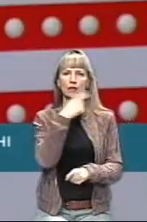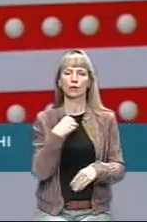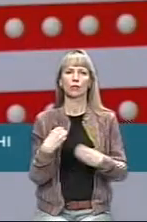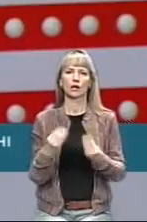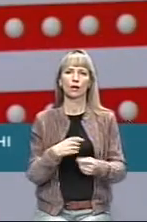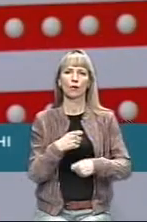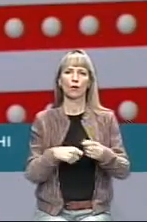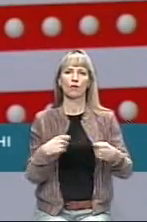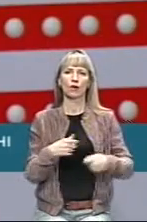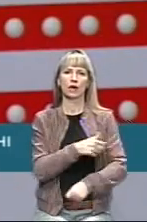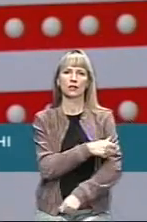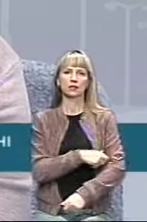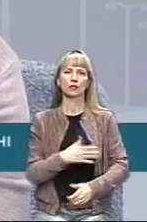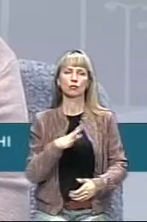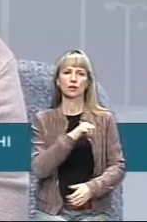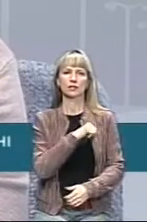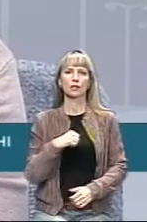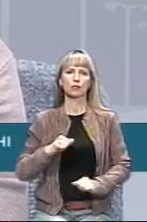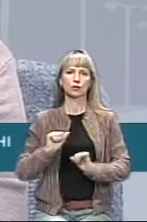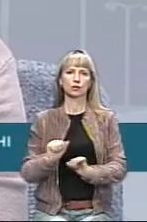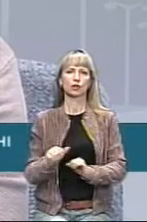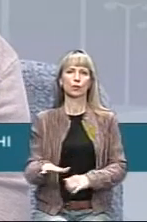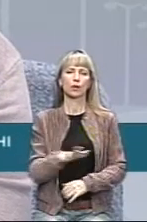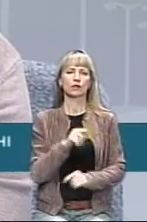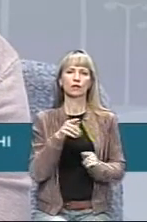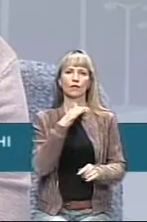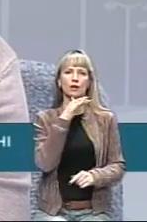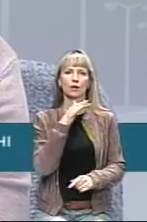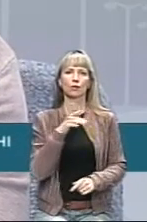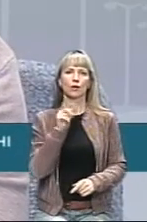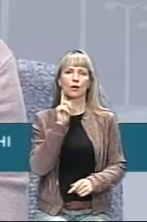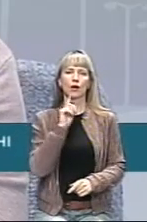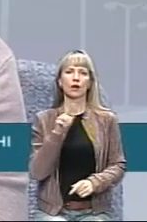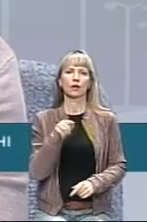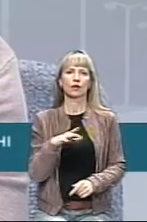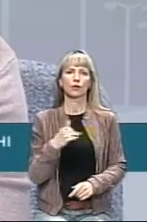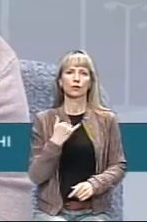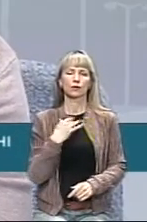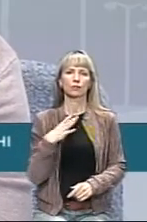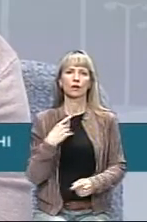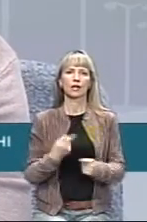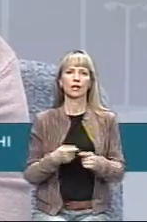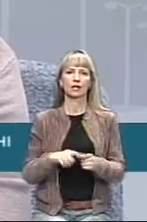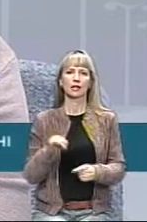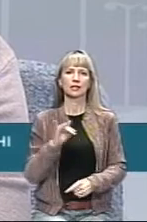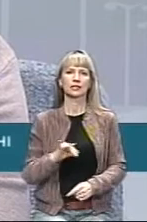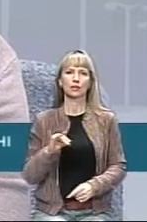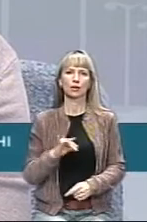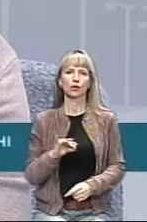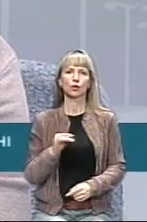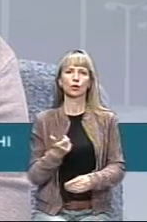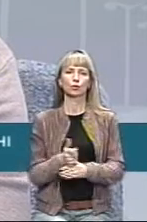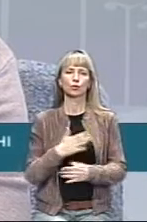на руку, який був в самообороні Майдану на той момент, плакати, які у нас були, ну, тобто, це історія, і